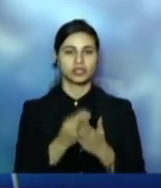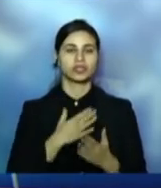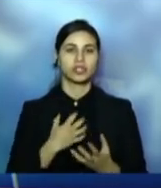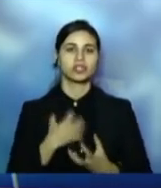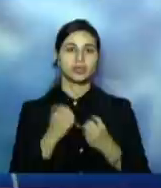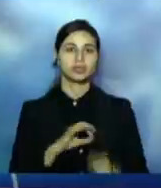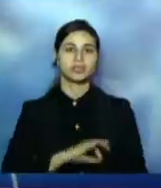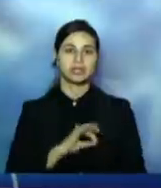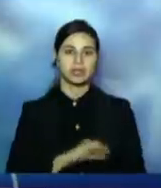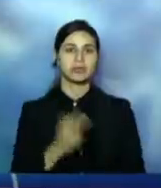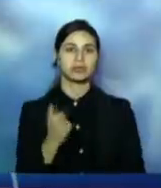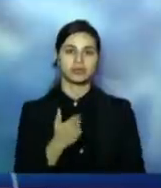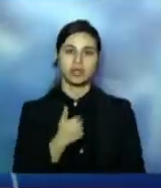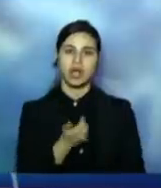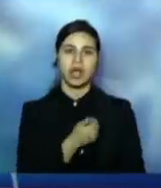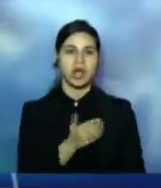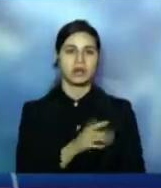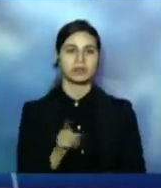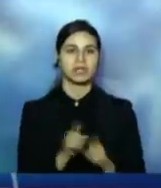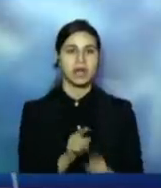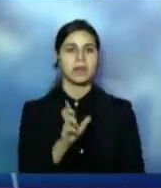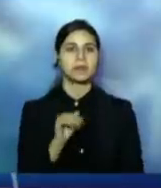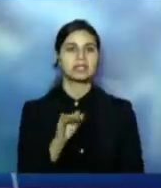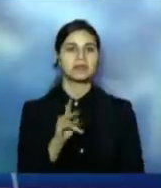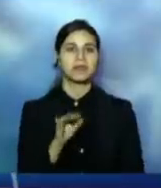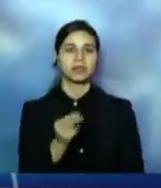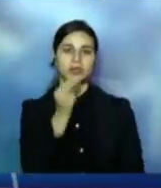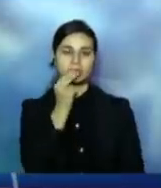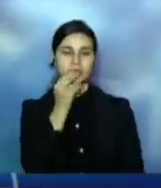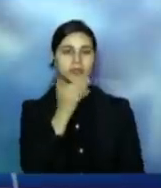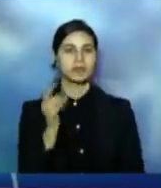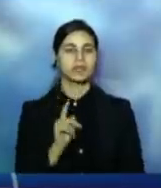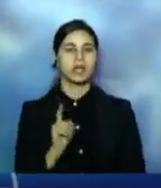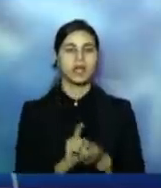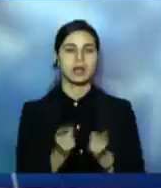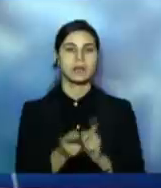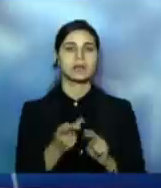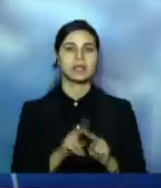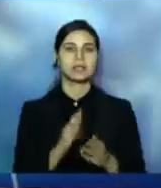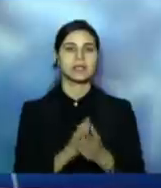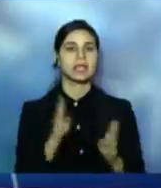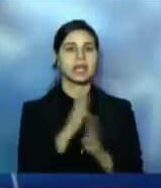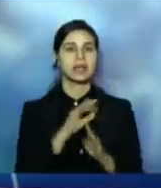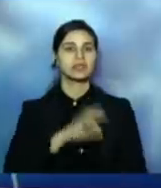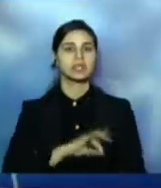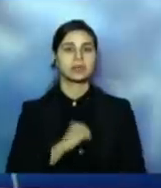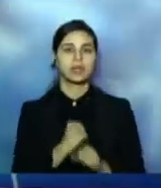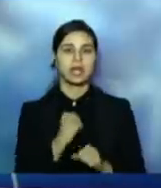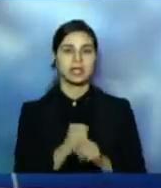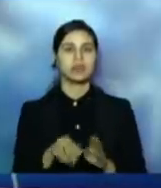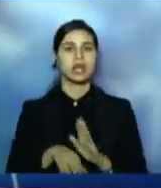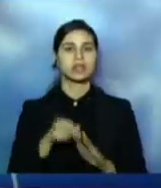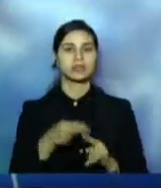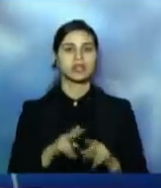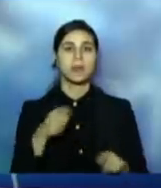ჯანმრთელობის სასარგებლოდ, დიახ, ჩვენ არ გვინდა, რომ ბისფენოლიანი პროდუქტები მივიღოთ, არამედ ეს არის გარემოს სასარგებლოდ გაკეთებული არჩევანი, იმიტომ